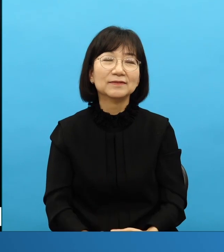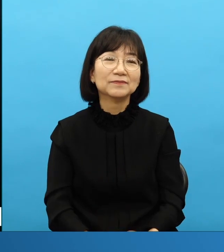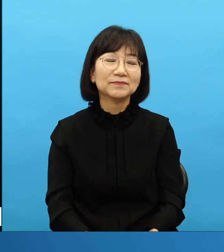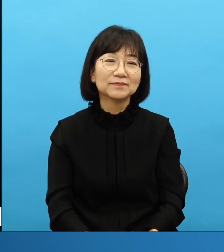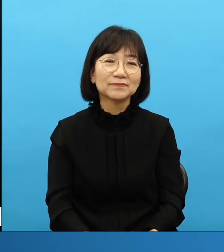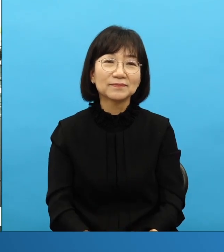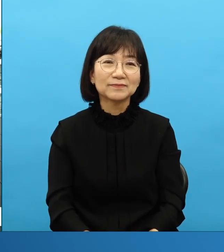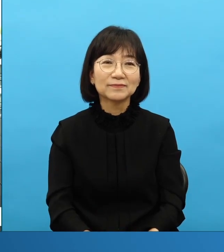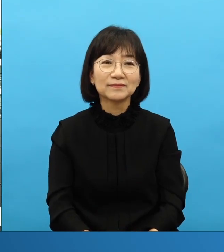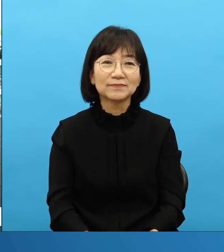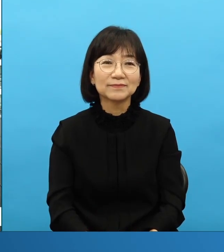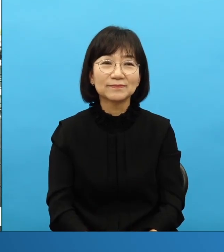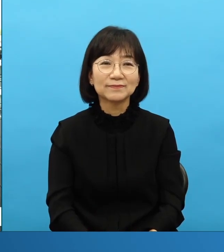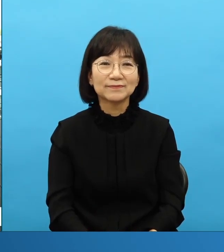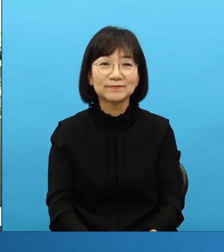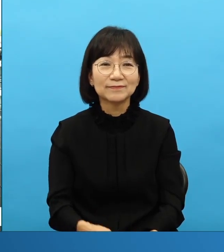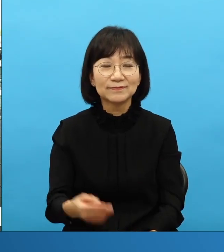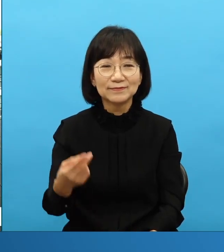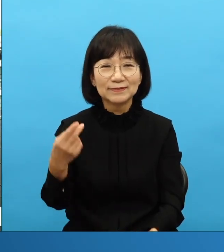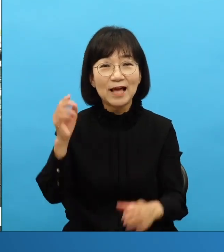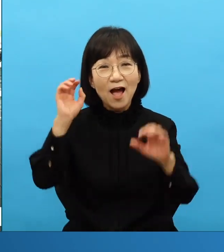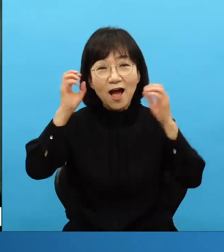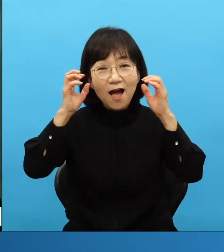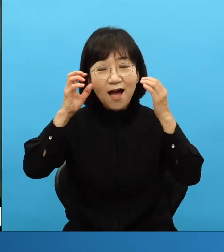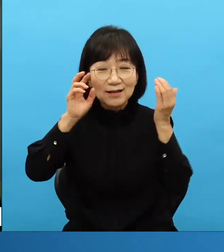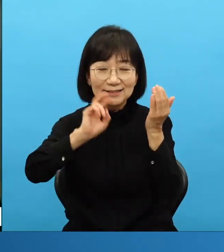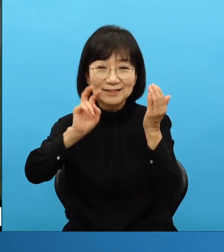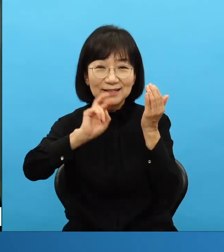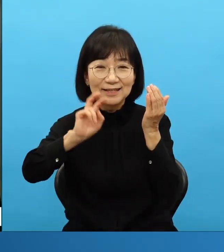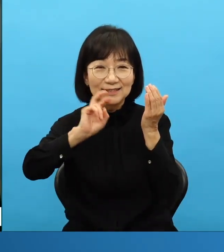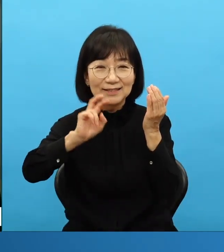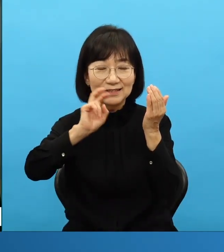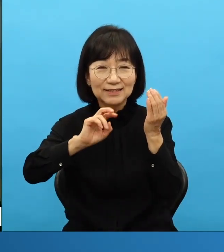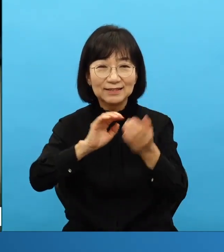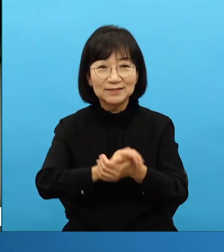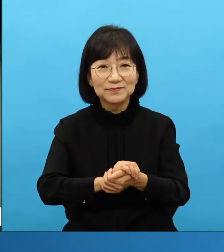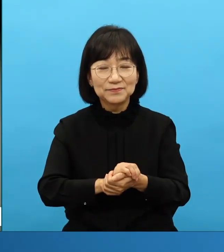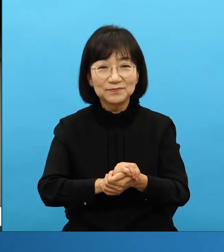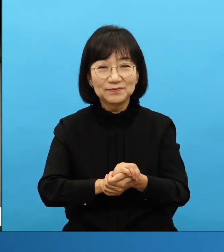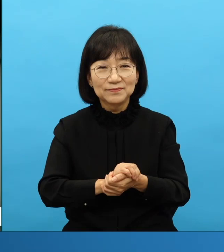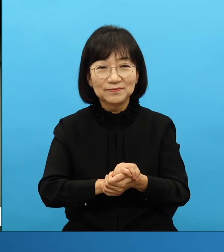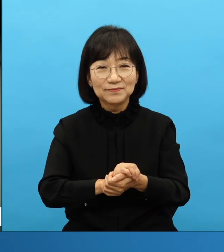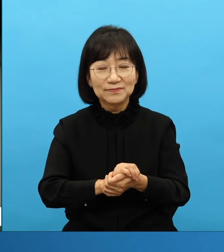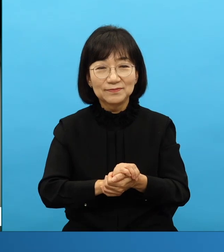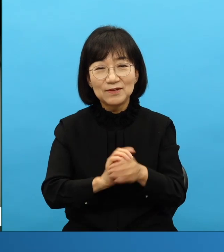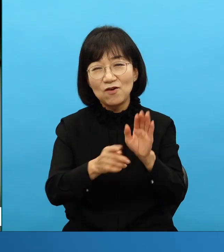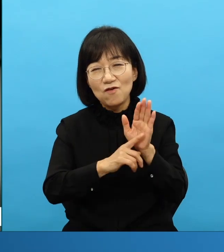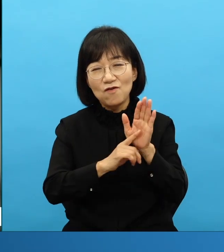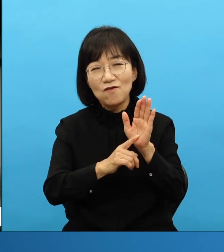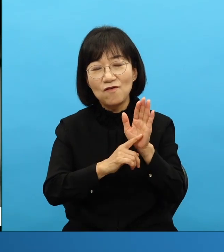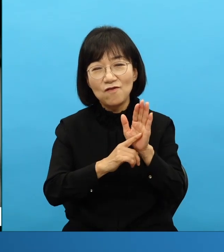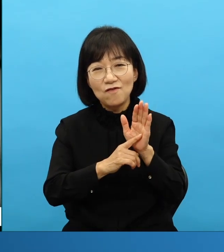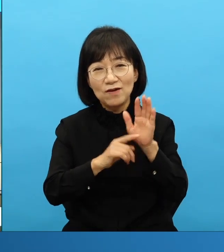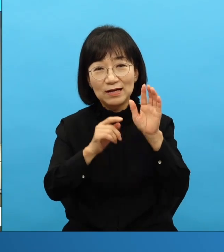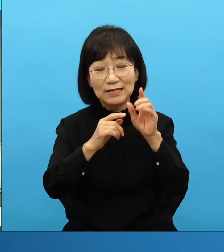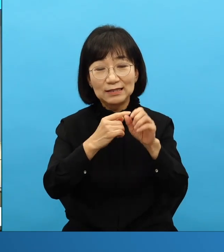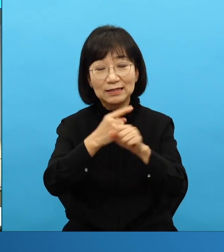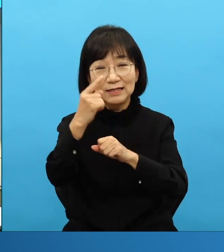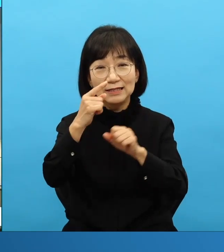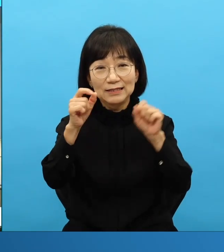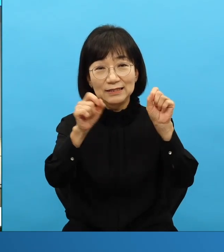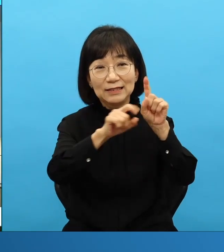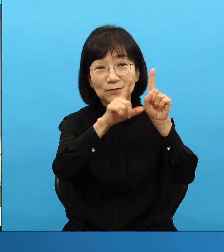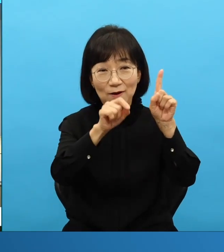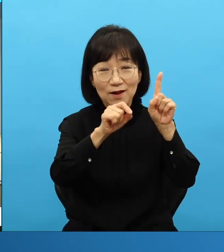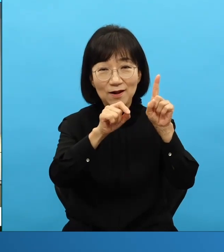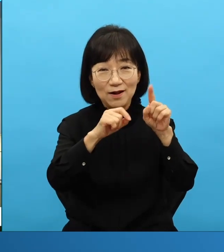있습니다. 한편 어린이 찬양 앨범, 그루터기 앨범에 수록되는 찬양 공모전은 내년 1월,